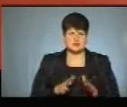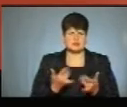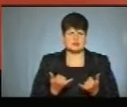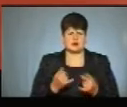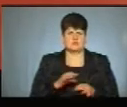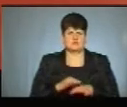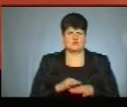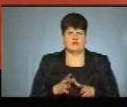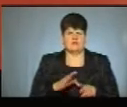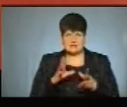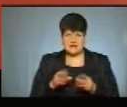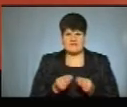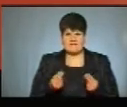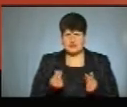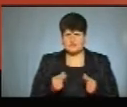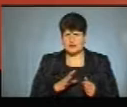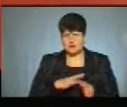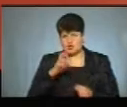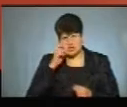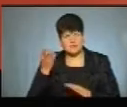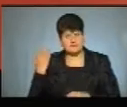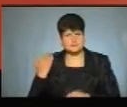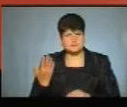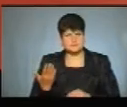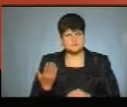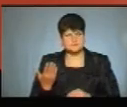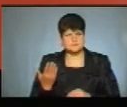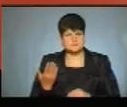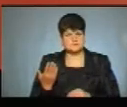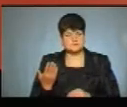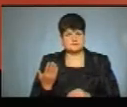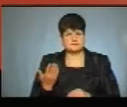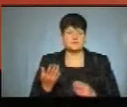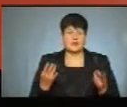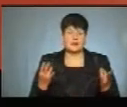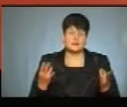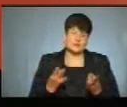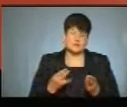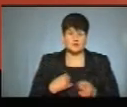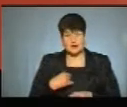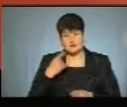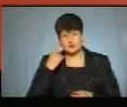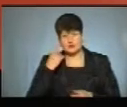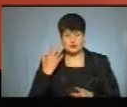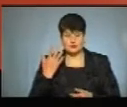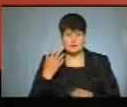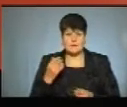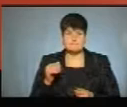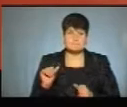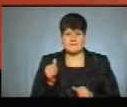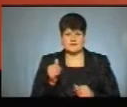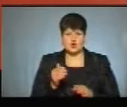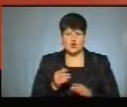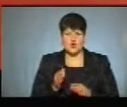відбуваються, взагалі фінансування 3 роки було державне до цього? Потрібно, я думаю, первинно розділити